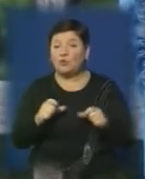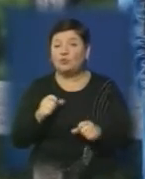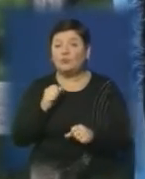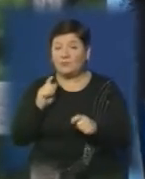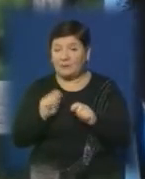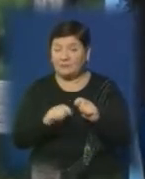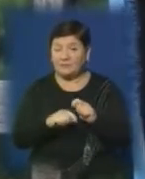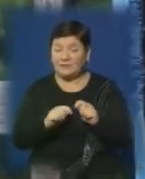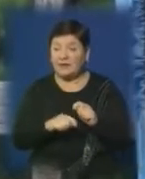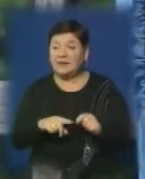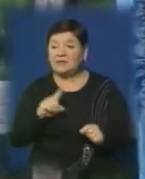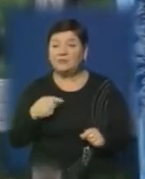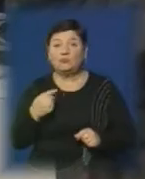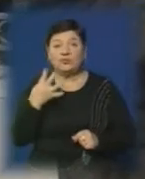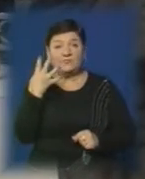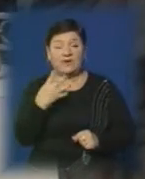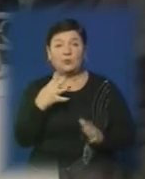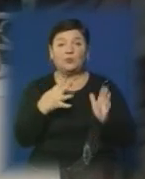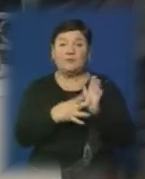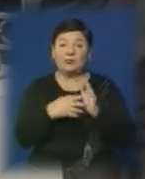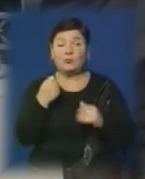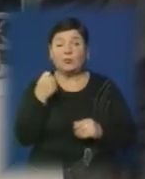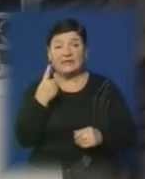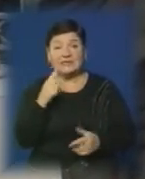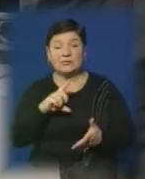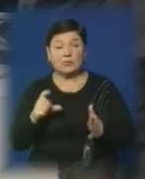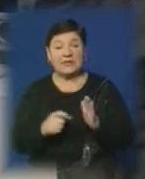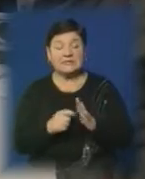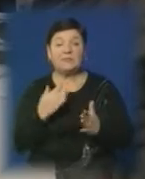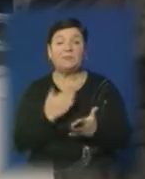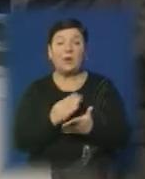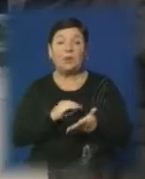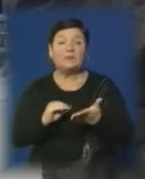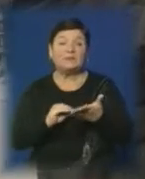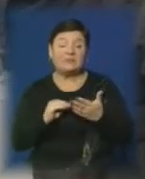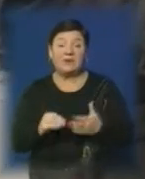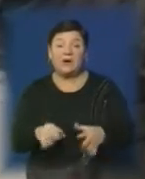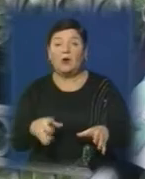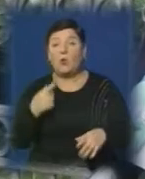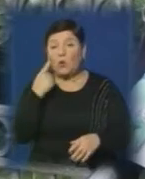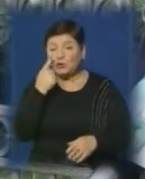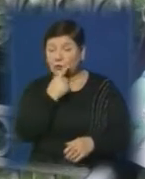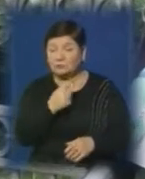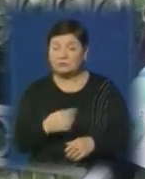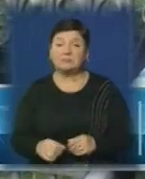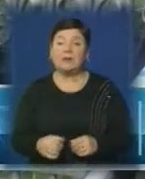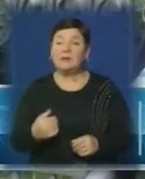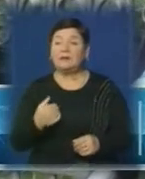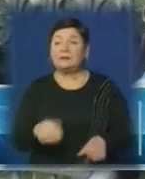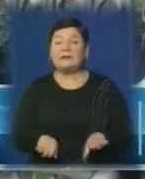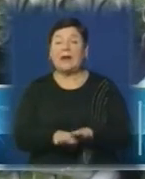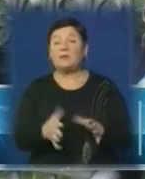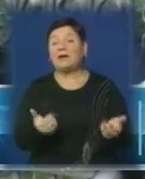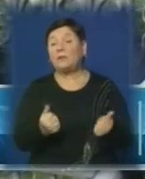за 11 років навчання у 4-му, 9-му та 11-му класі мають писати контрольні роботи очно. Так, приємно